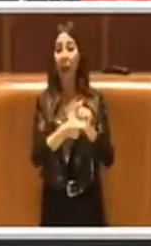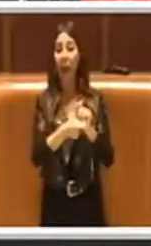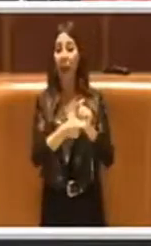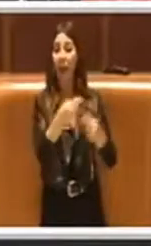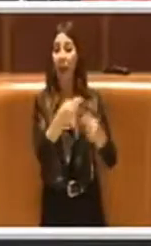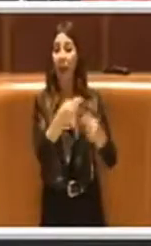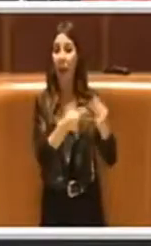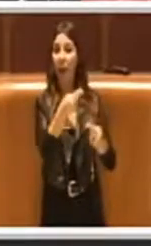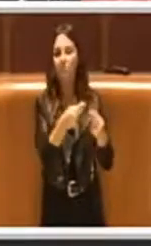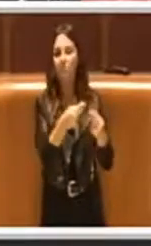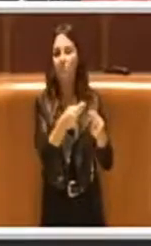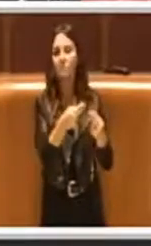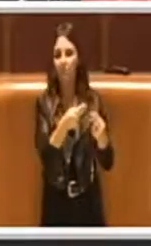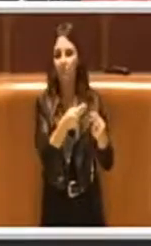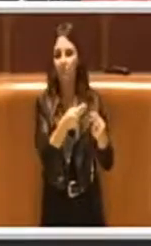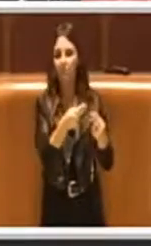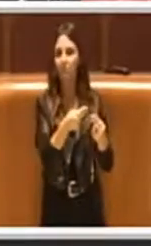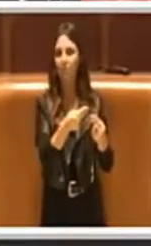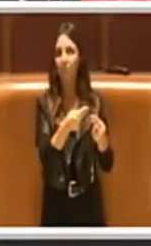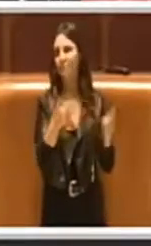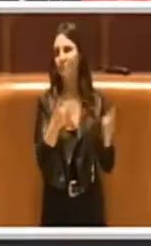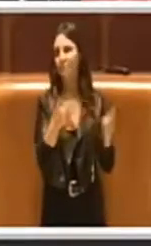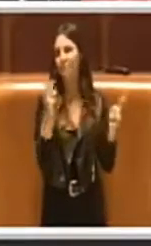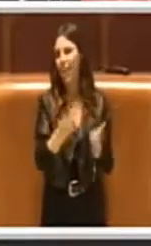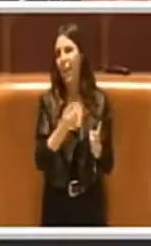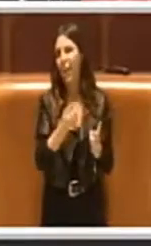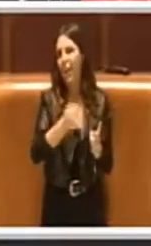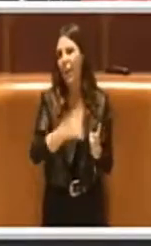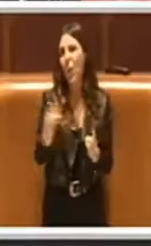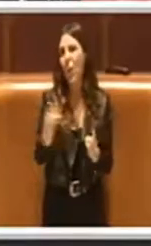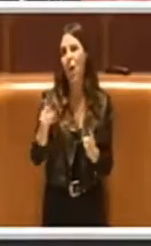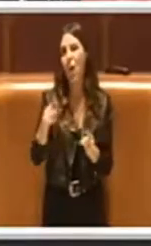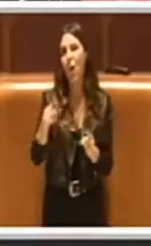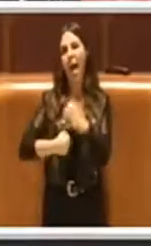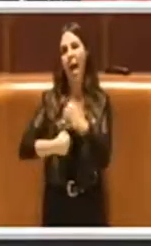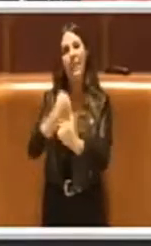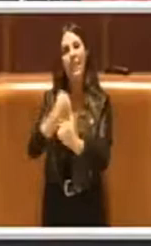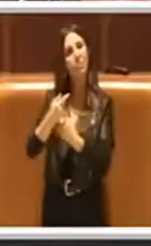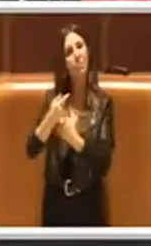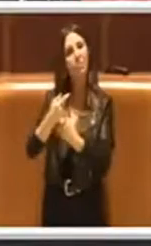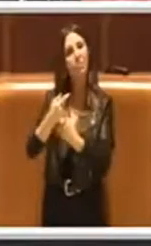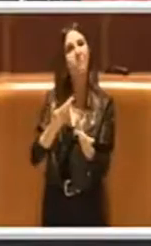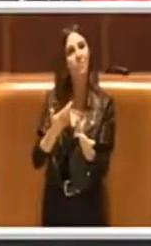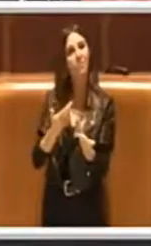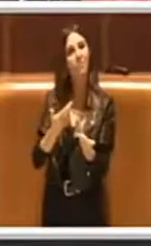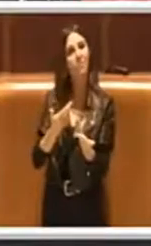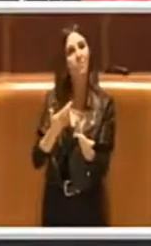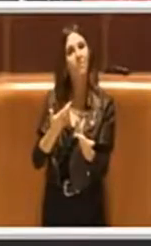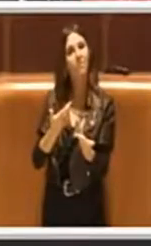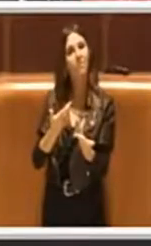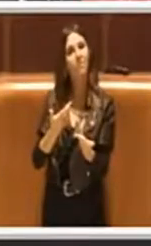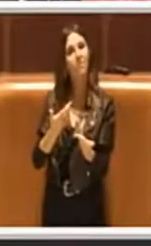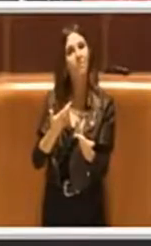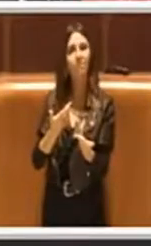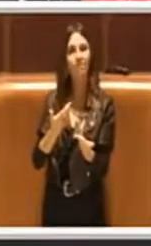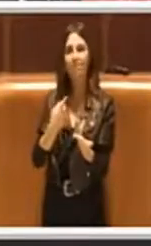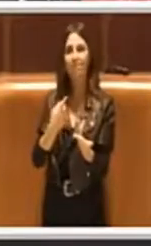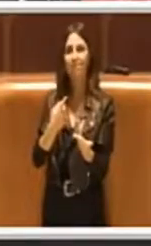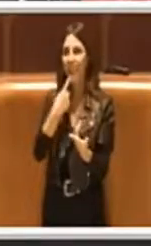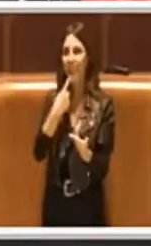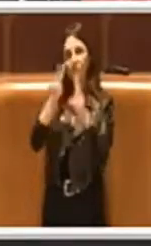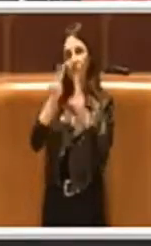bilancio oggettivamente alla fine stanno avendo un atteggiamento molto diciamo tra virgolette